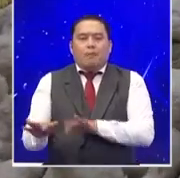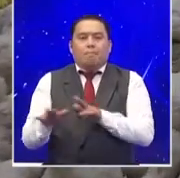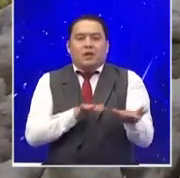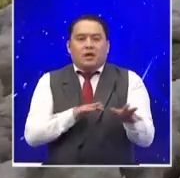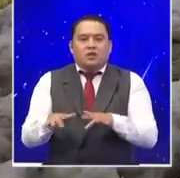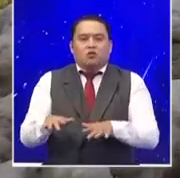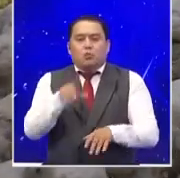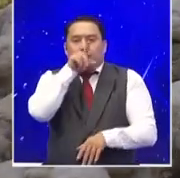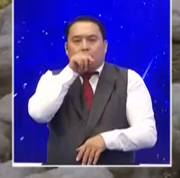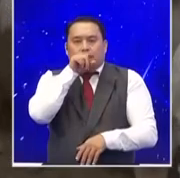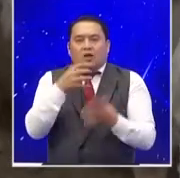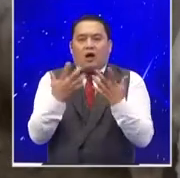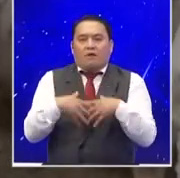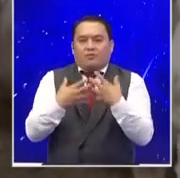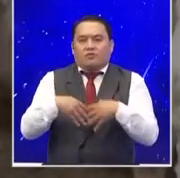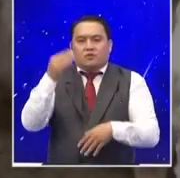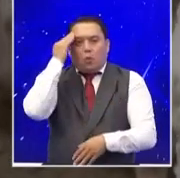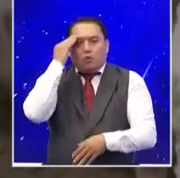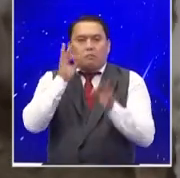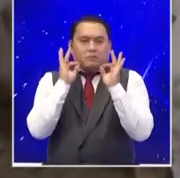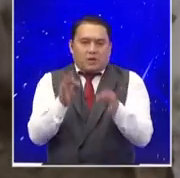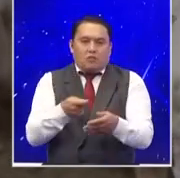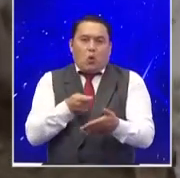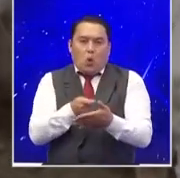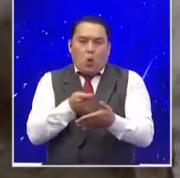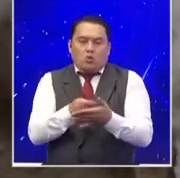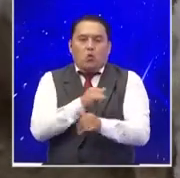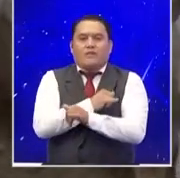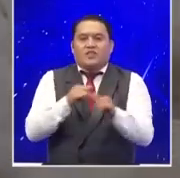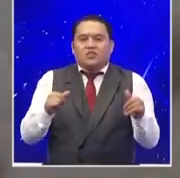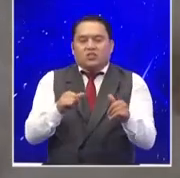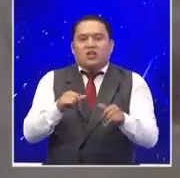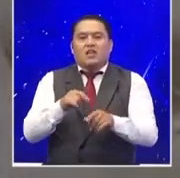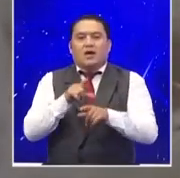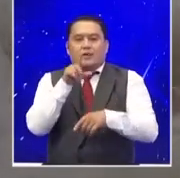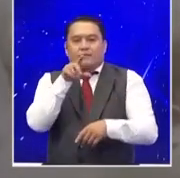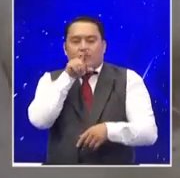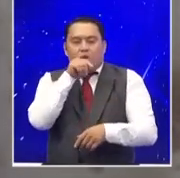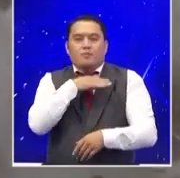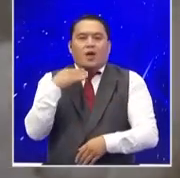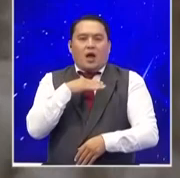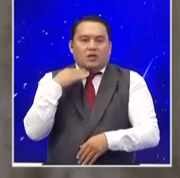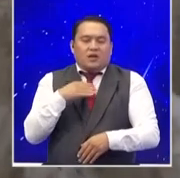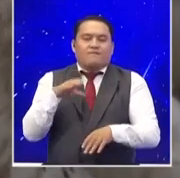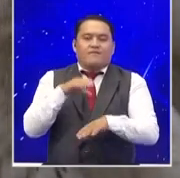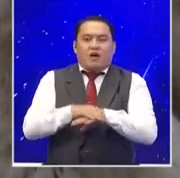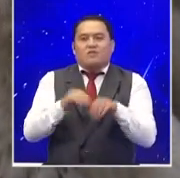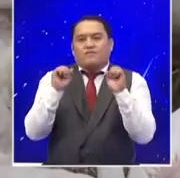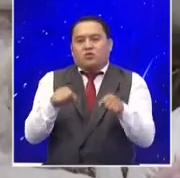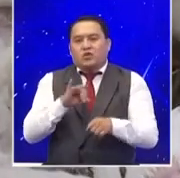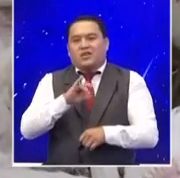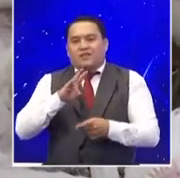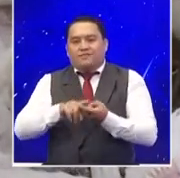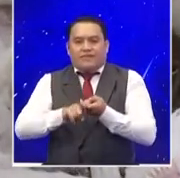полностью автоматизирован, что не только способствует правильному кормлению и росту птицы, но и исключает воздействие внешних факторов и возможной